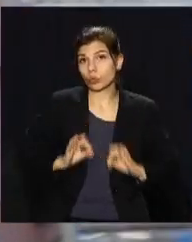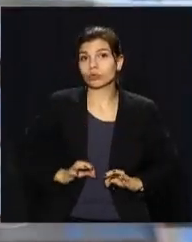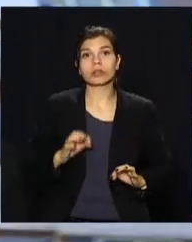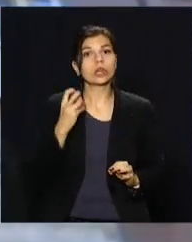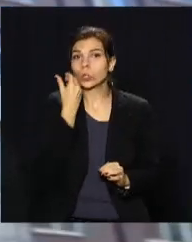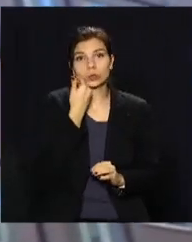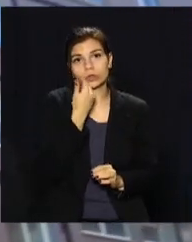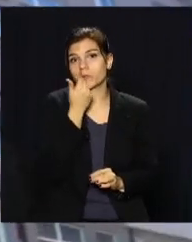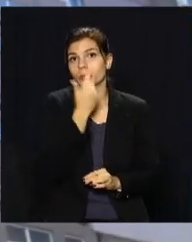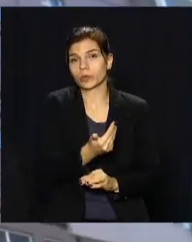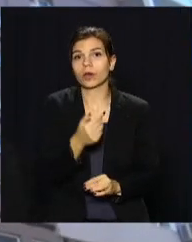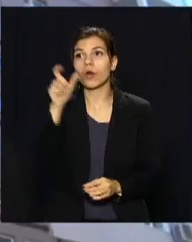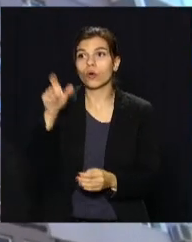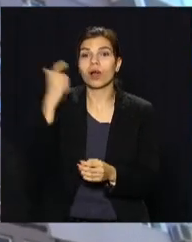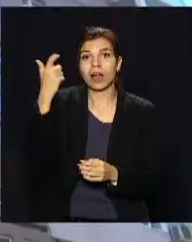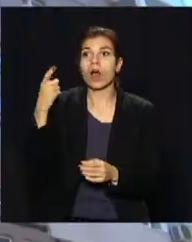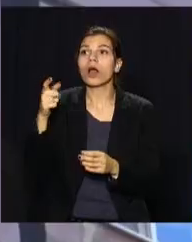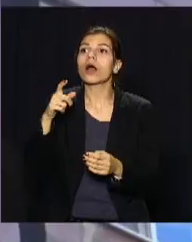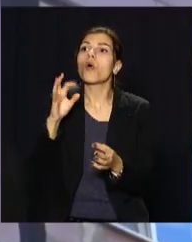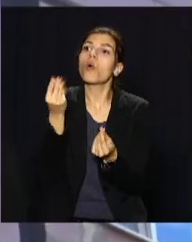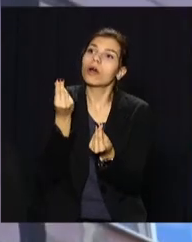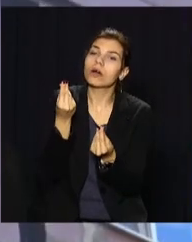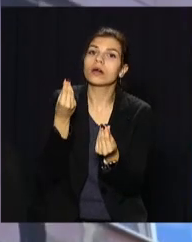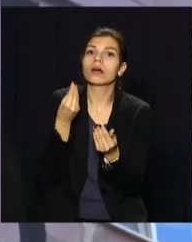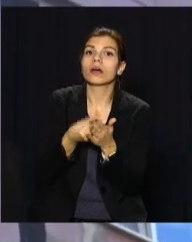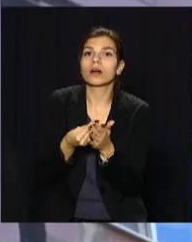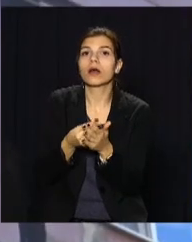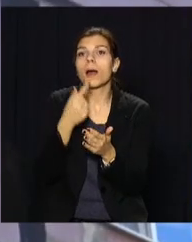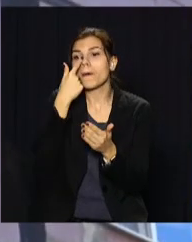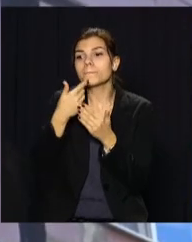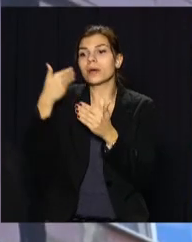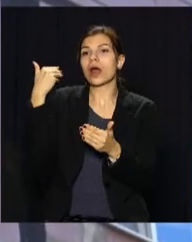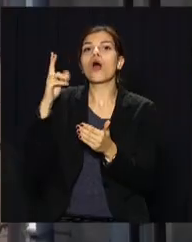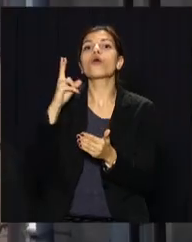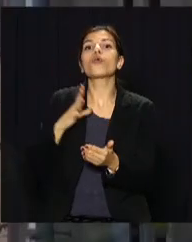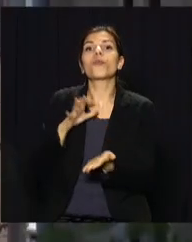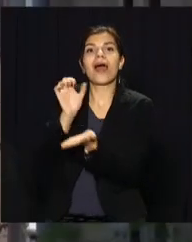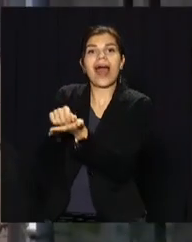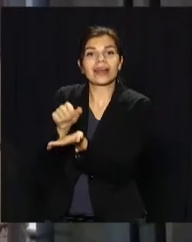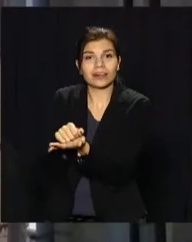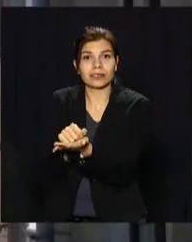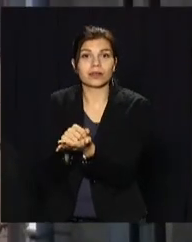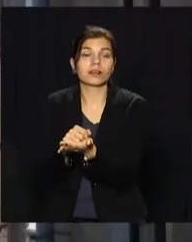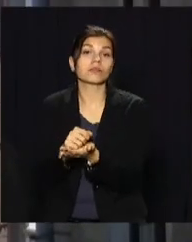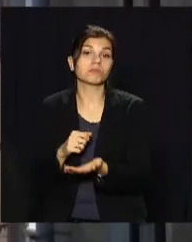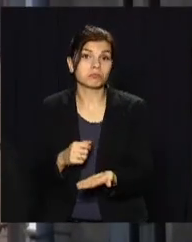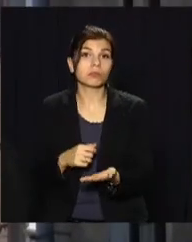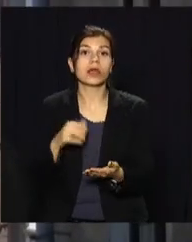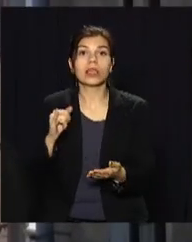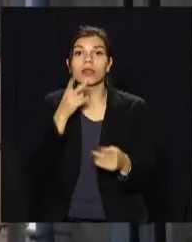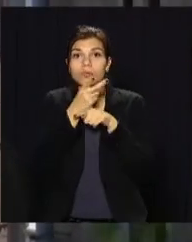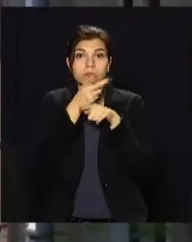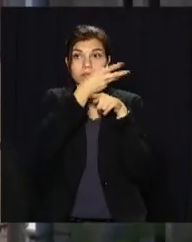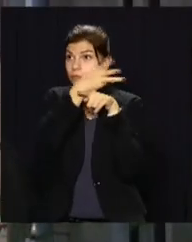соромитись запитувати у винаймачів довідку про доходи та контакти попереднього орендодавця. А також зафільмувати стан оселі до того,